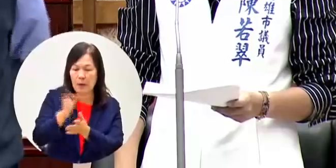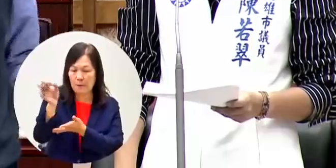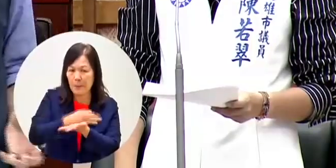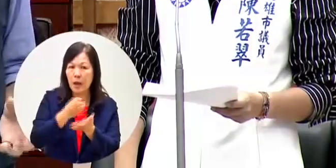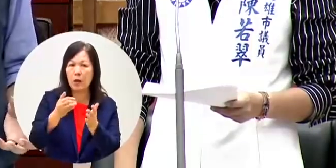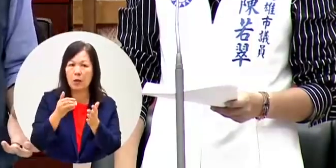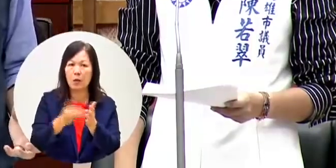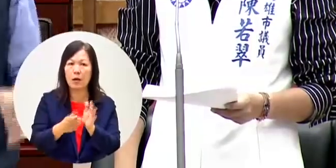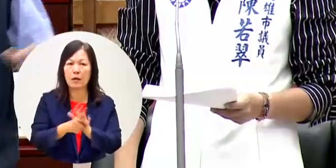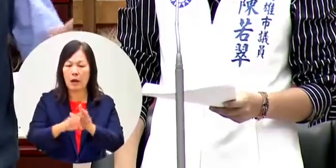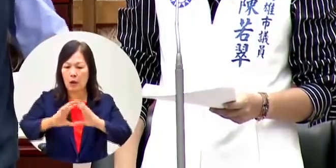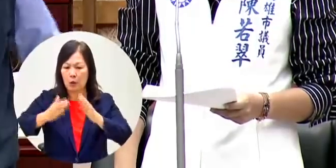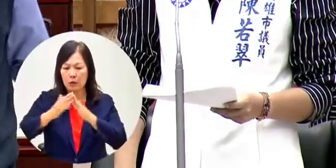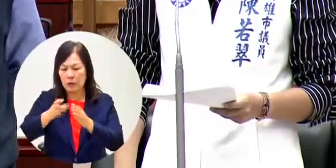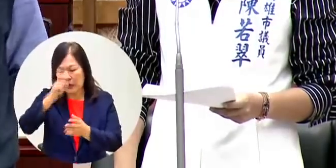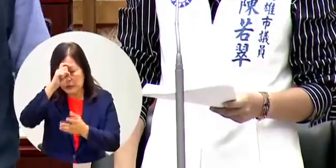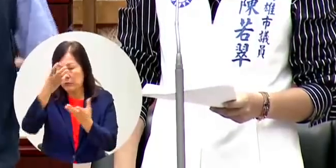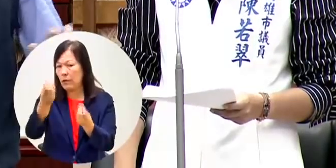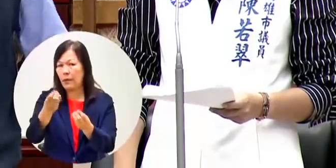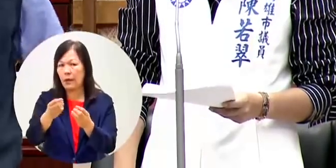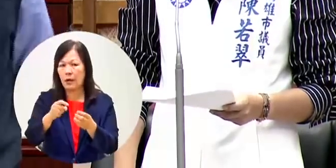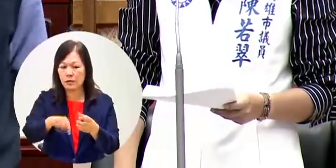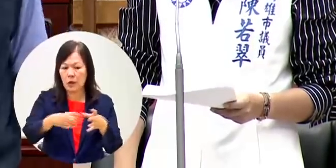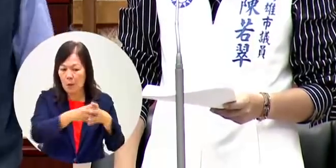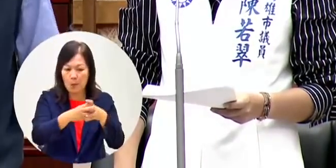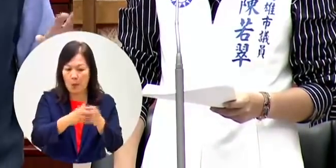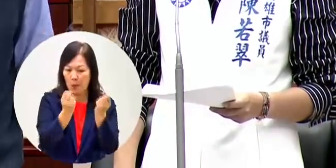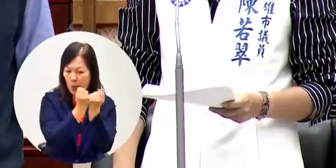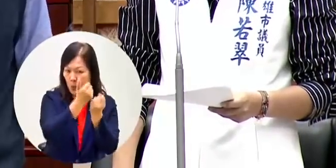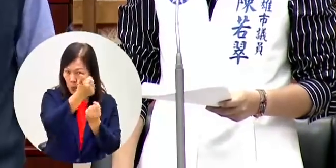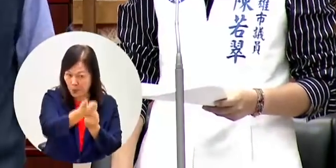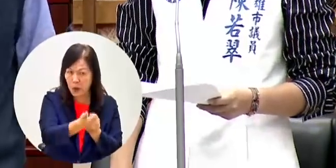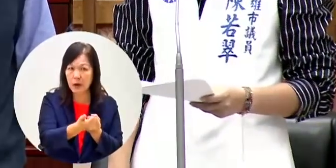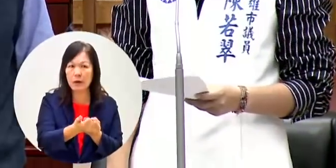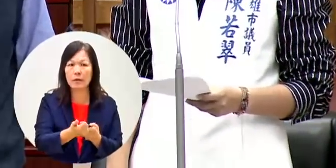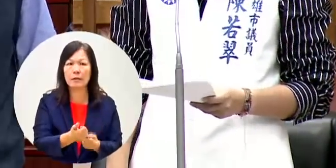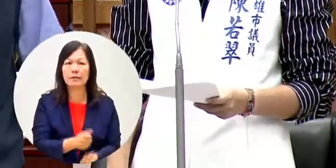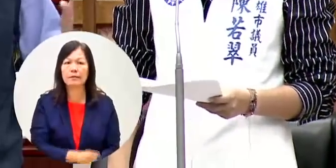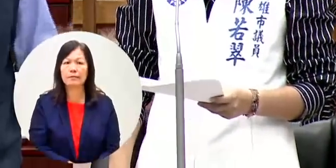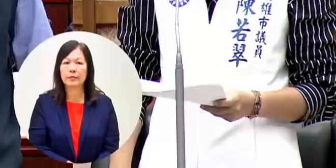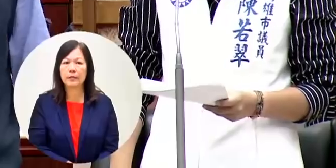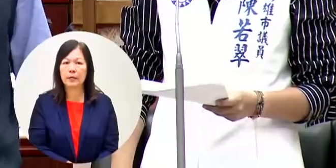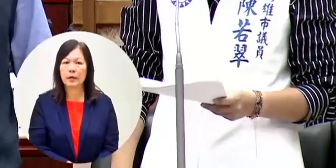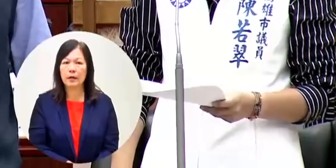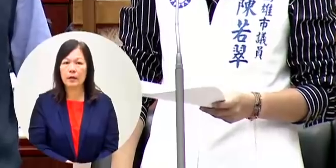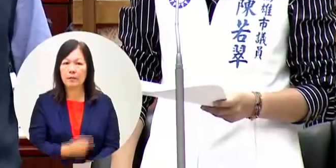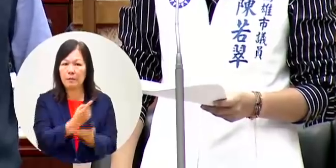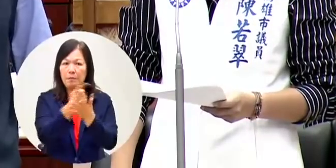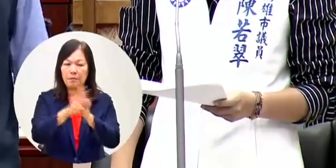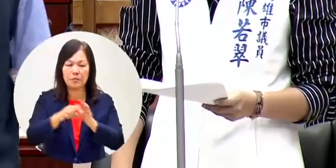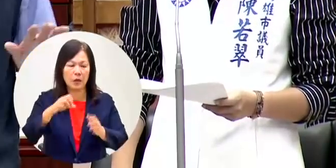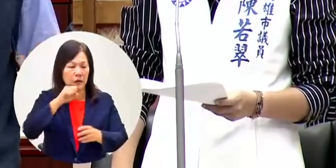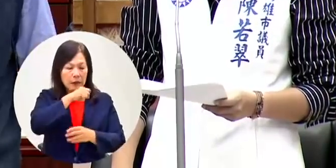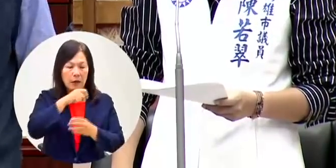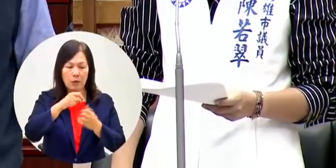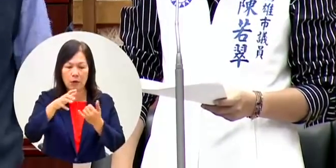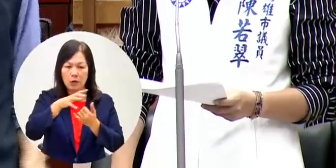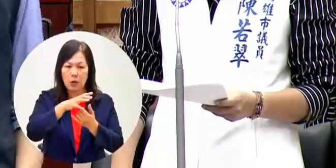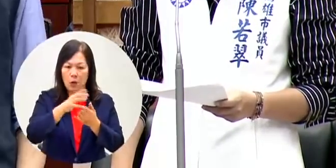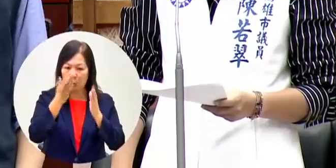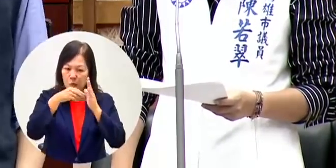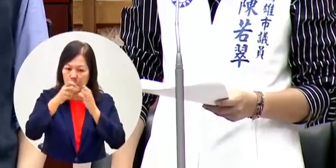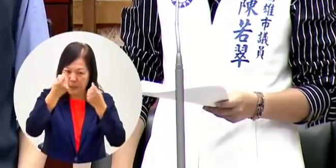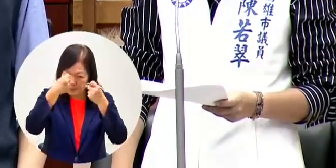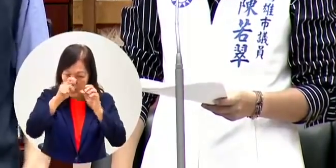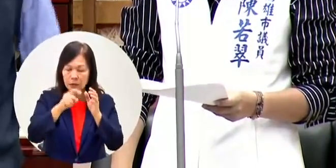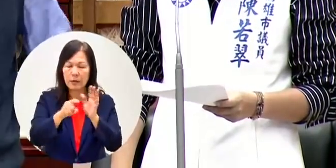队这么棒的素质，每一个都是，等于是我们国内最棒的学校毕业，最好的高普考及格，这个素质是非